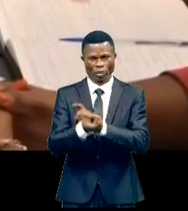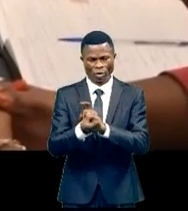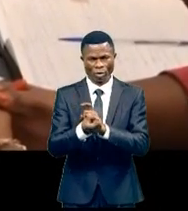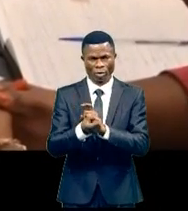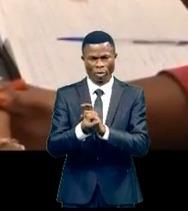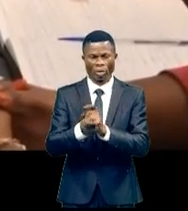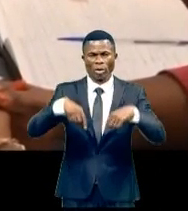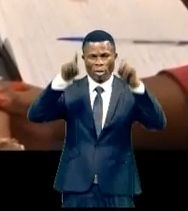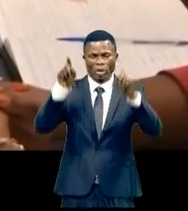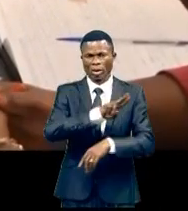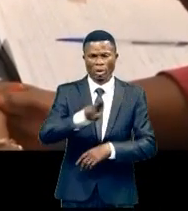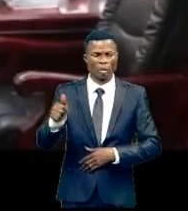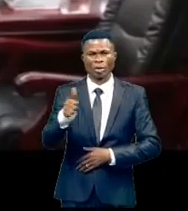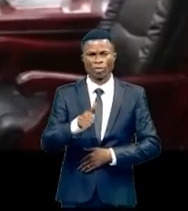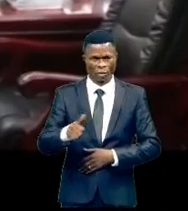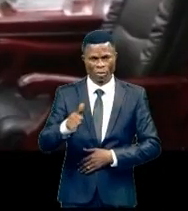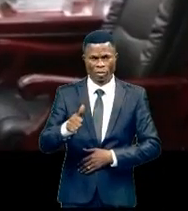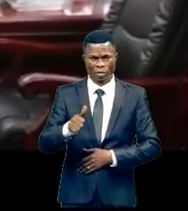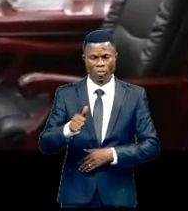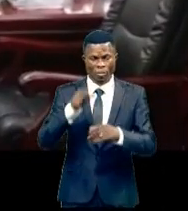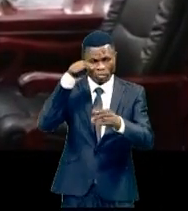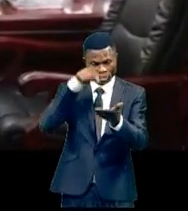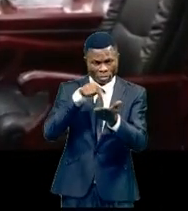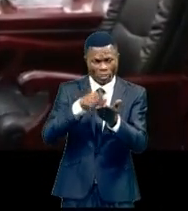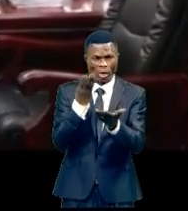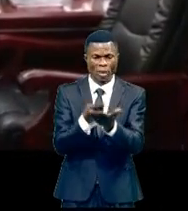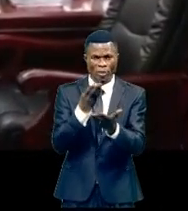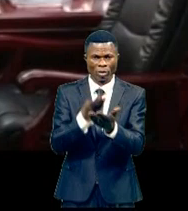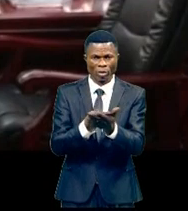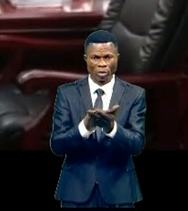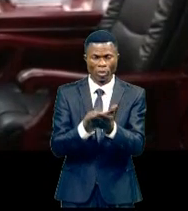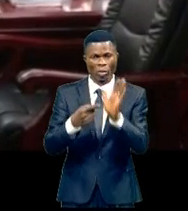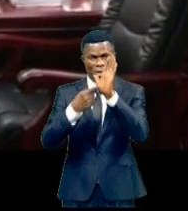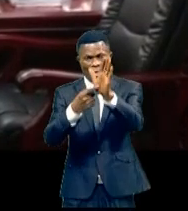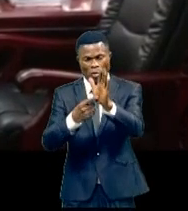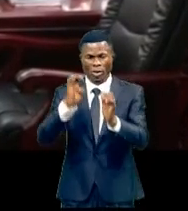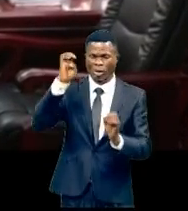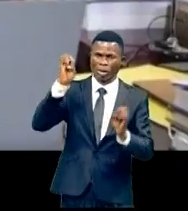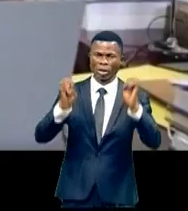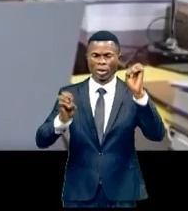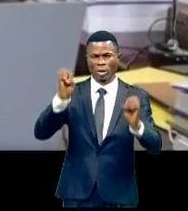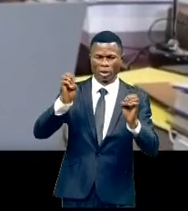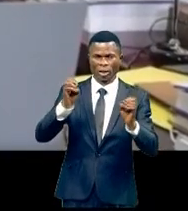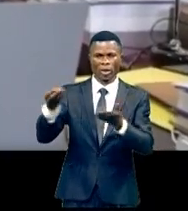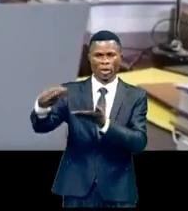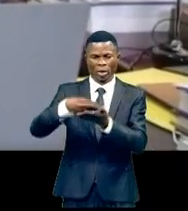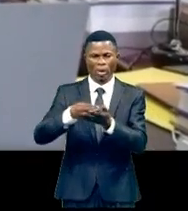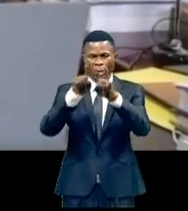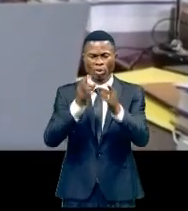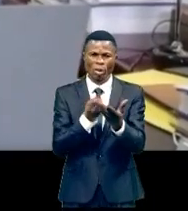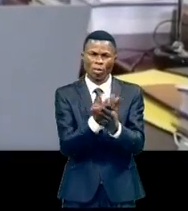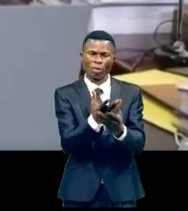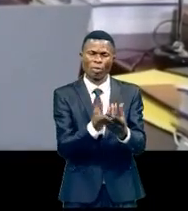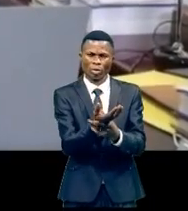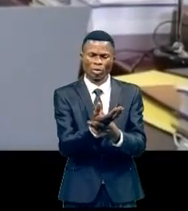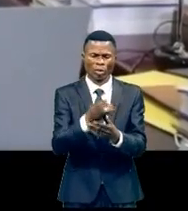de l'exercice 2021 contient un budget présenté en équilibre, en recettes et en dépenses,